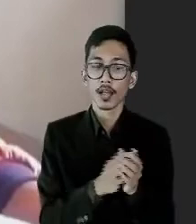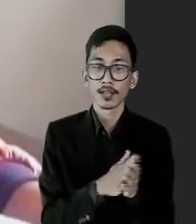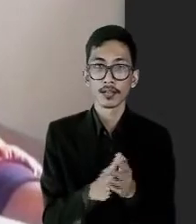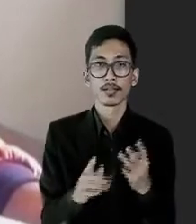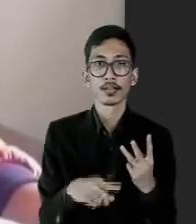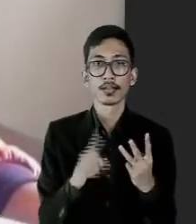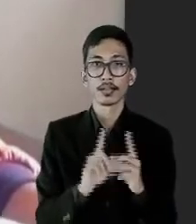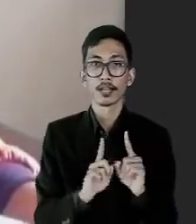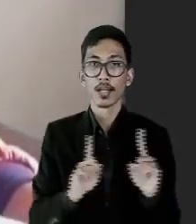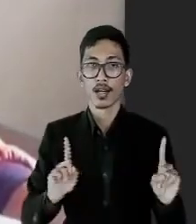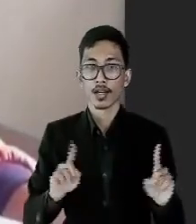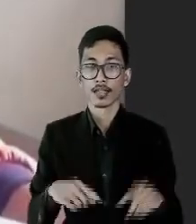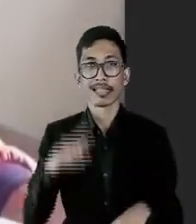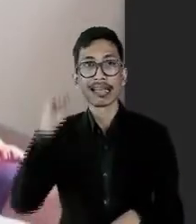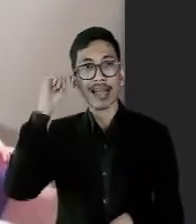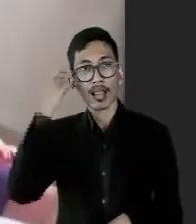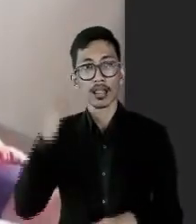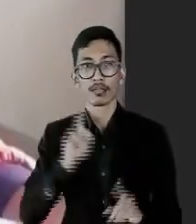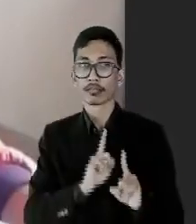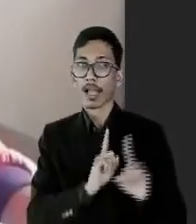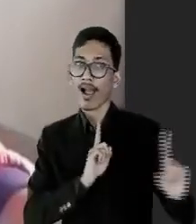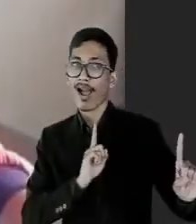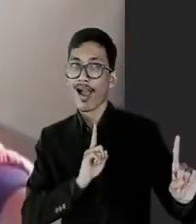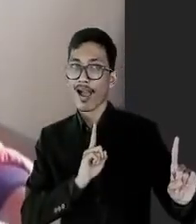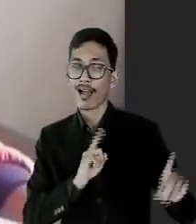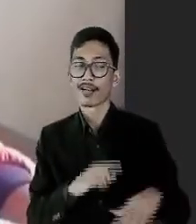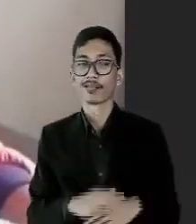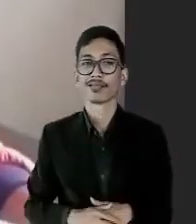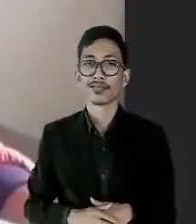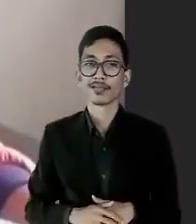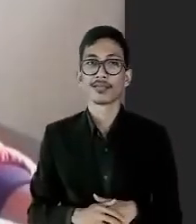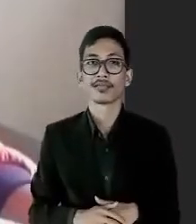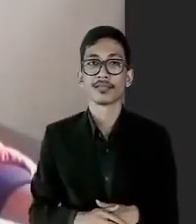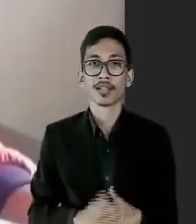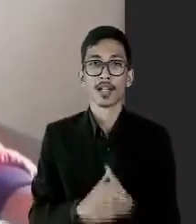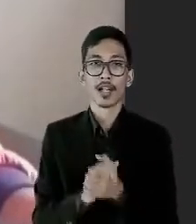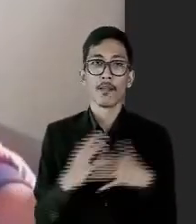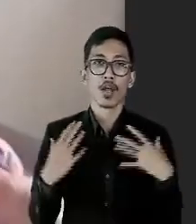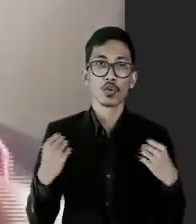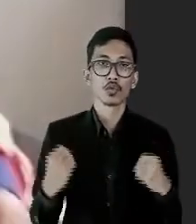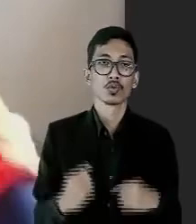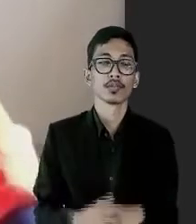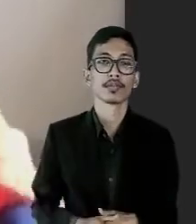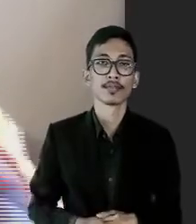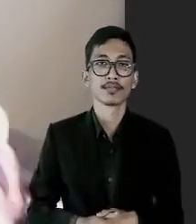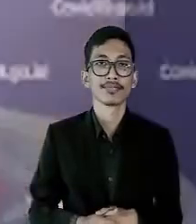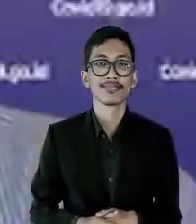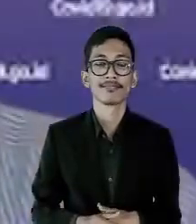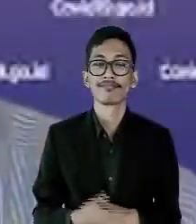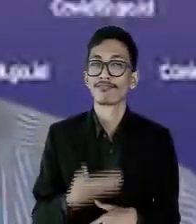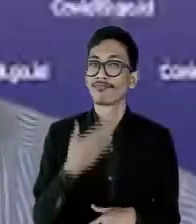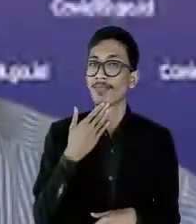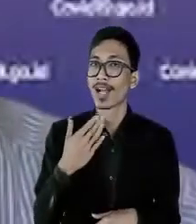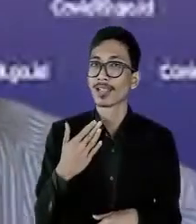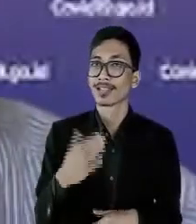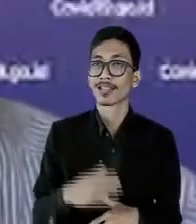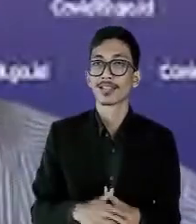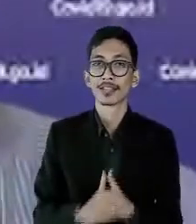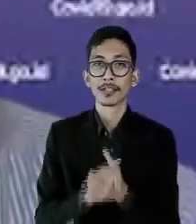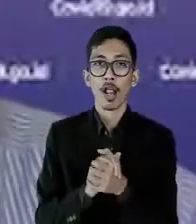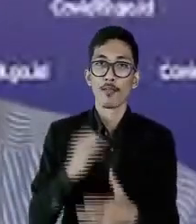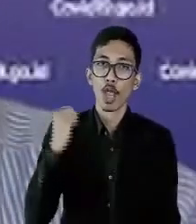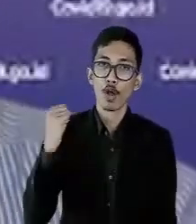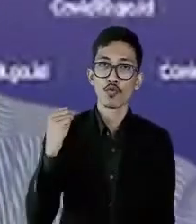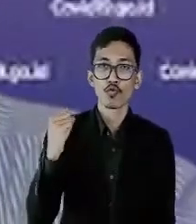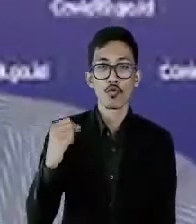saya jaga ko jaga saya. Salam tangguh. Luar biasa, terima kasih Pak Joni Koelang. Salam tangguh,